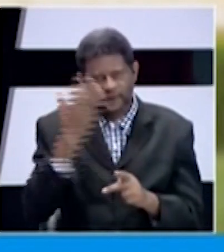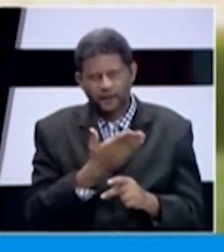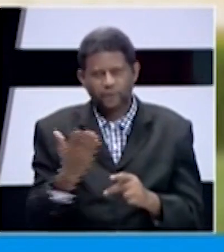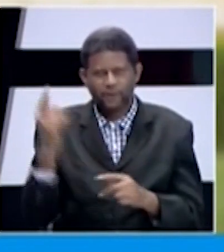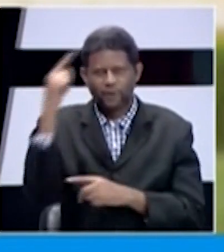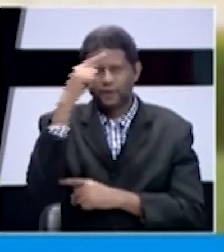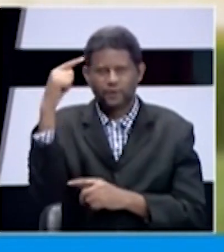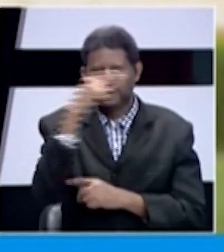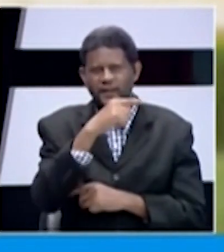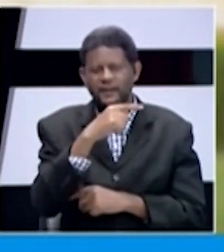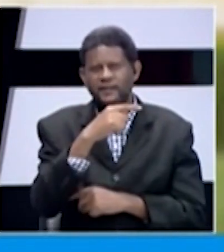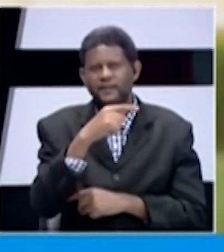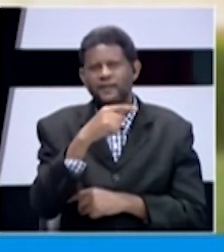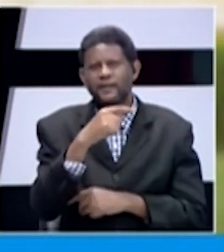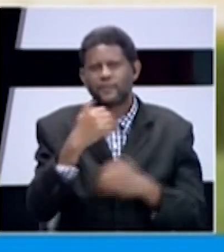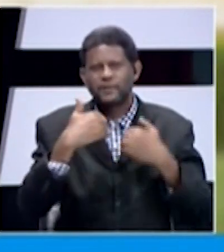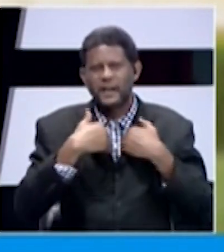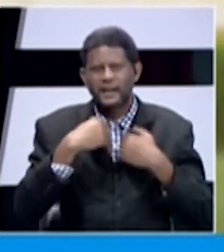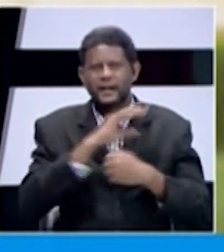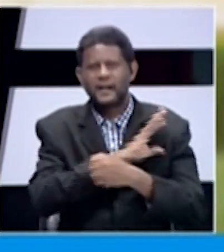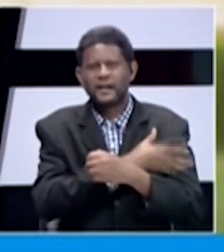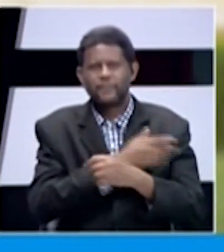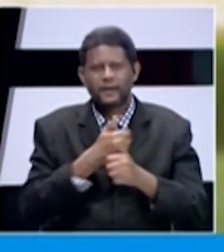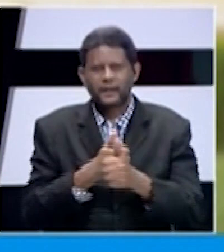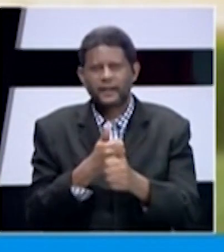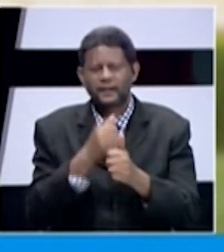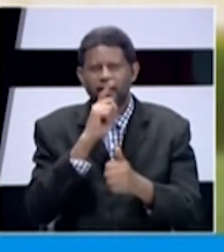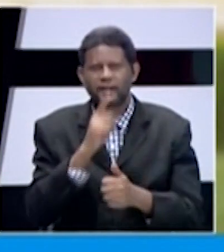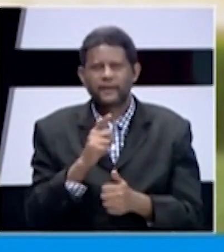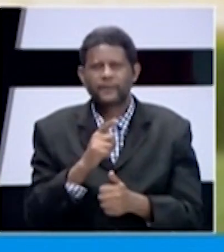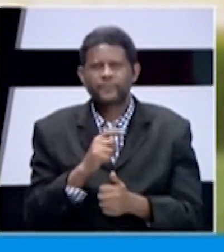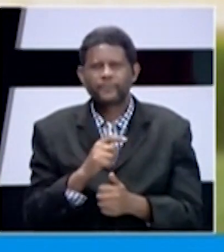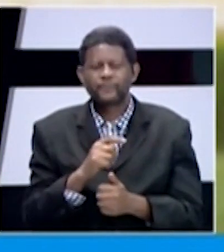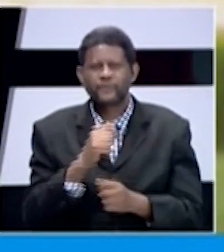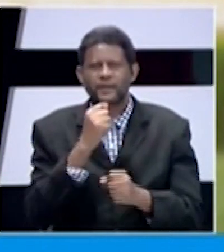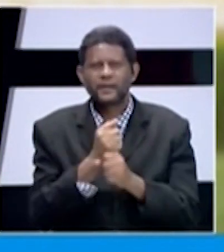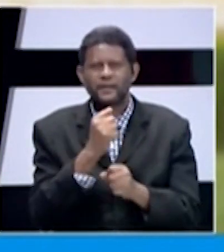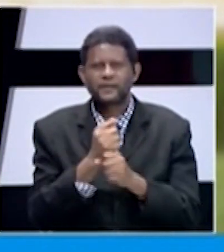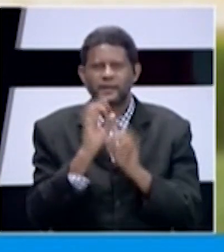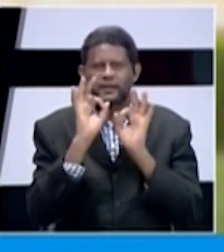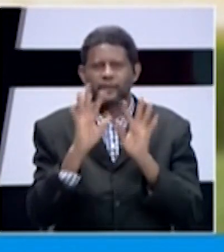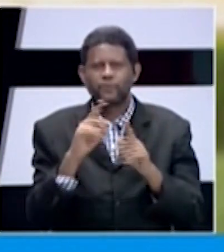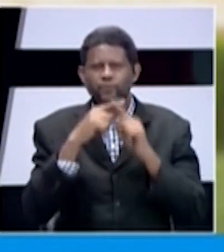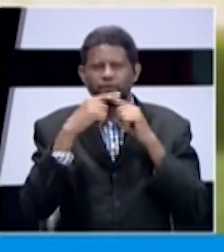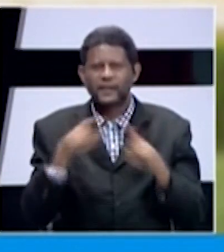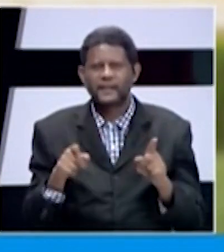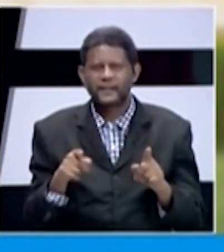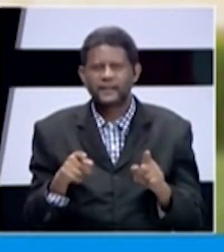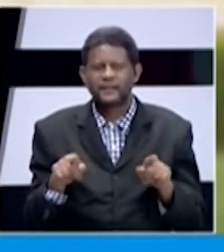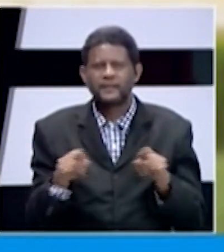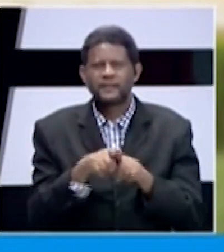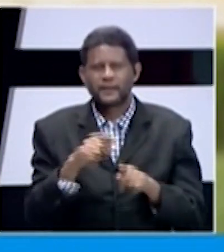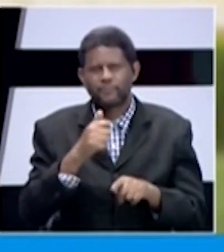መዓሉ ንክውዕል ብዘለኒ ዓቕሙይ ክከታተል እየ ስራሕ ንዘይብሉ በተለይ